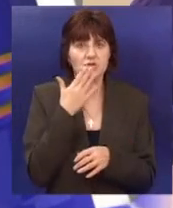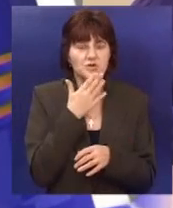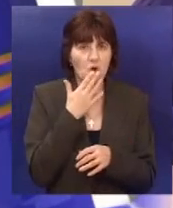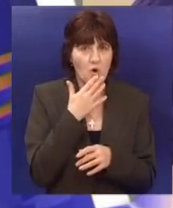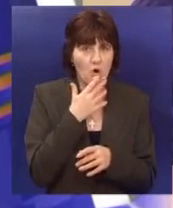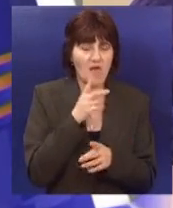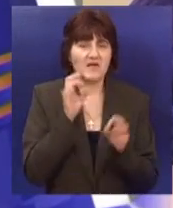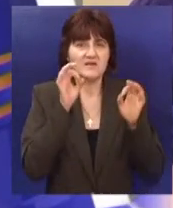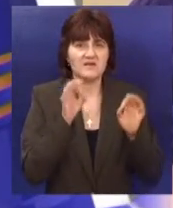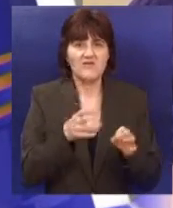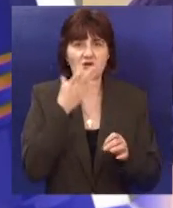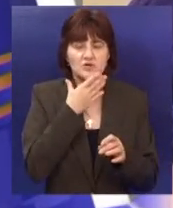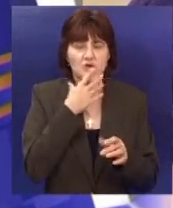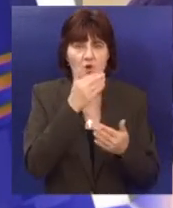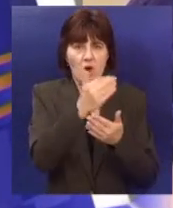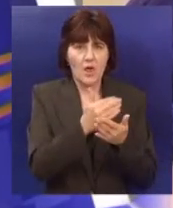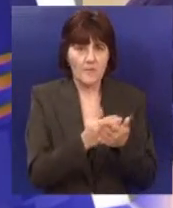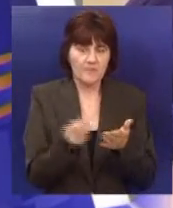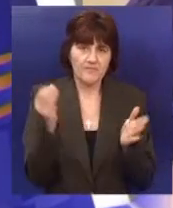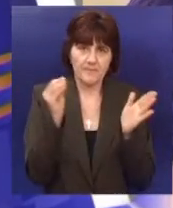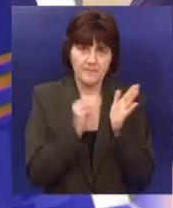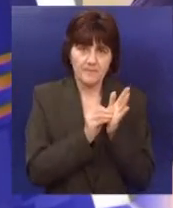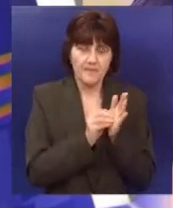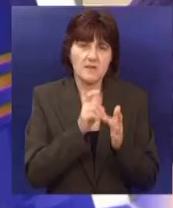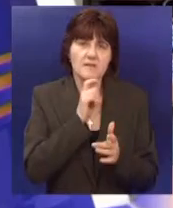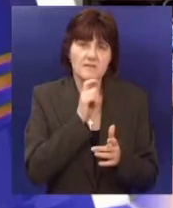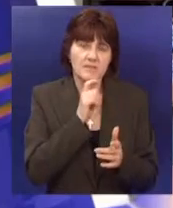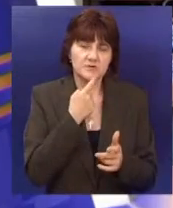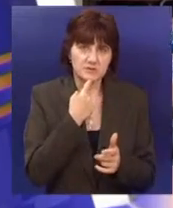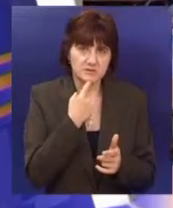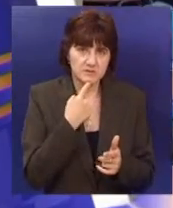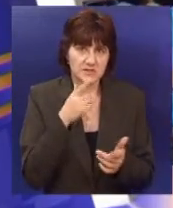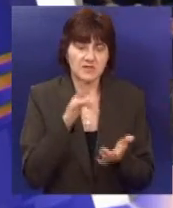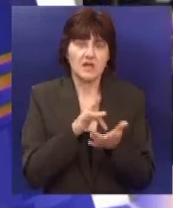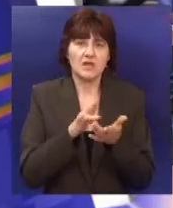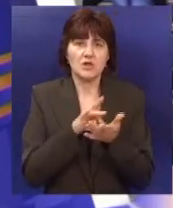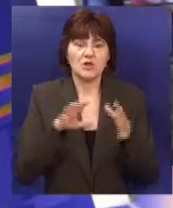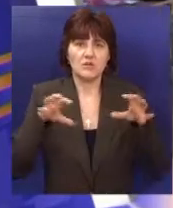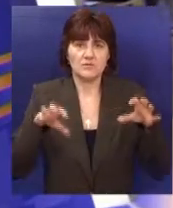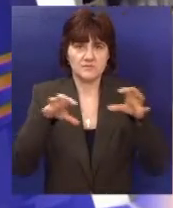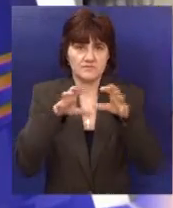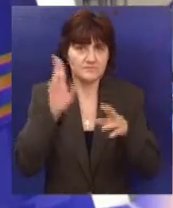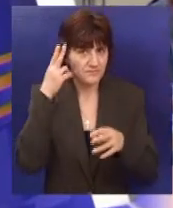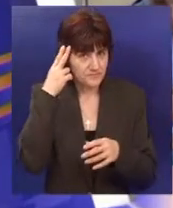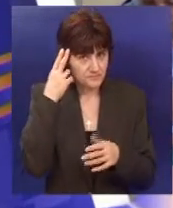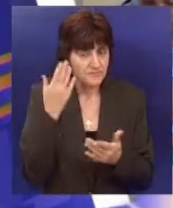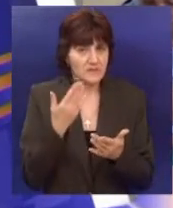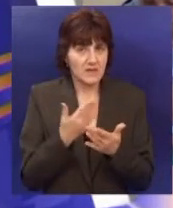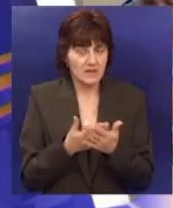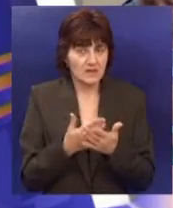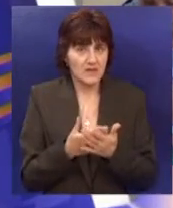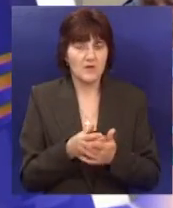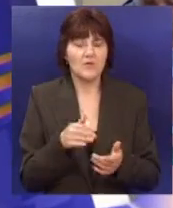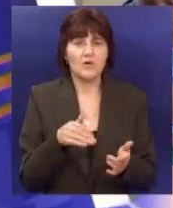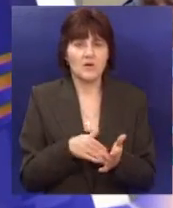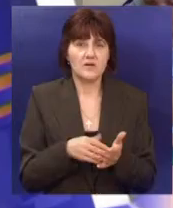svega subotičkih škola, odnosno da svaka škola u svoj program unese jezik društvene sredine, kao i da se u okviru pravilnika o nastavnom planu